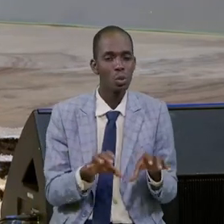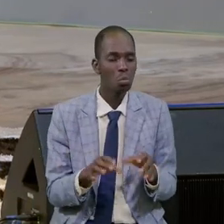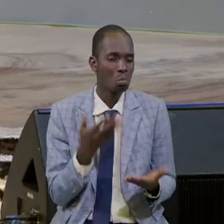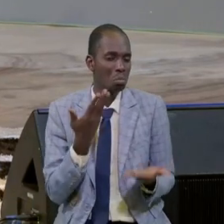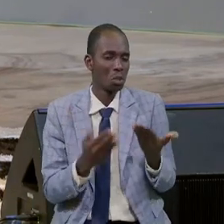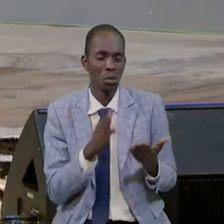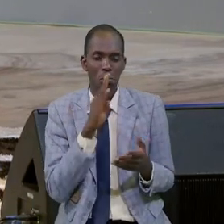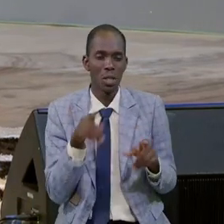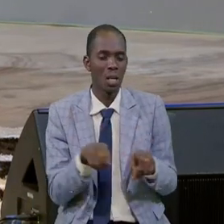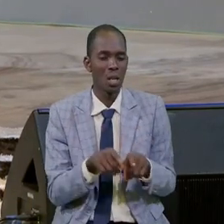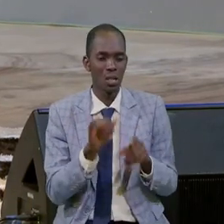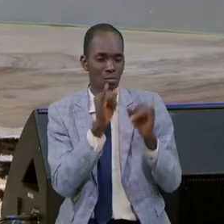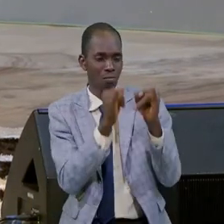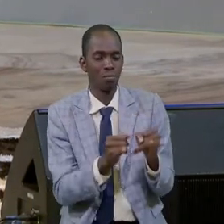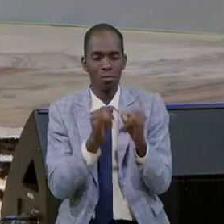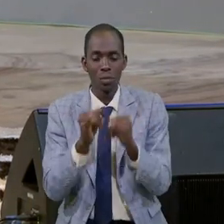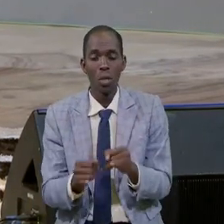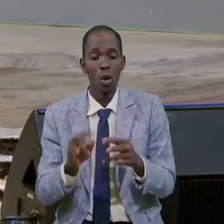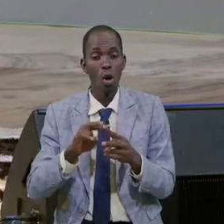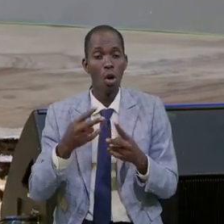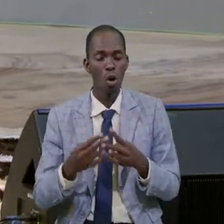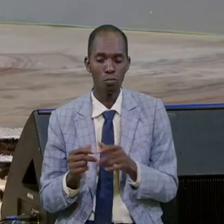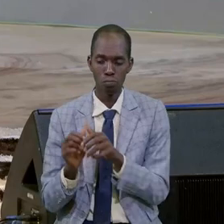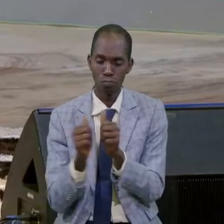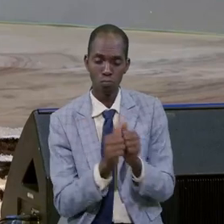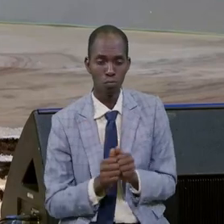vous faites en tant qu'individu,